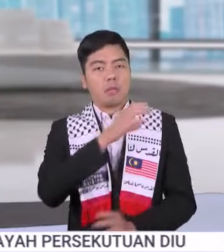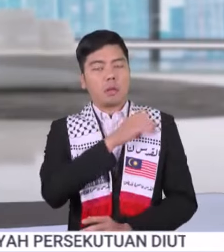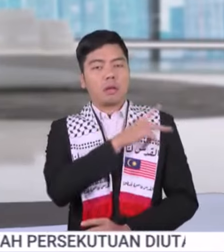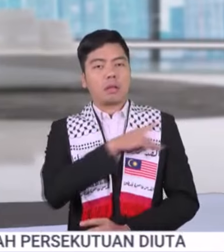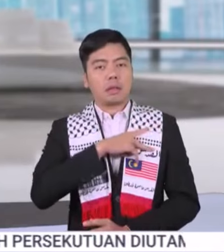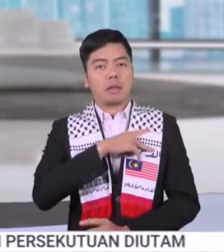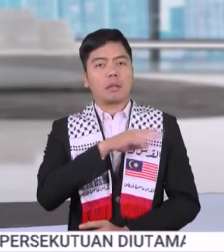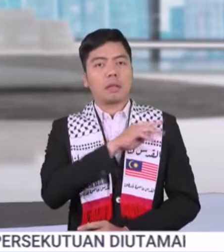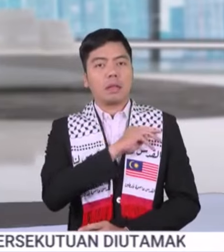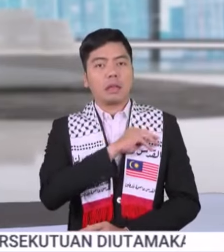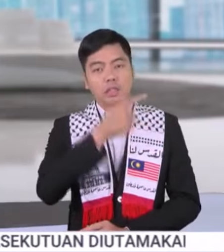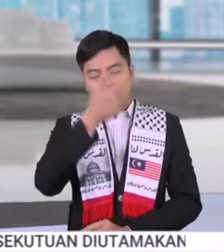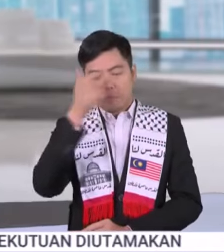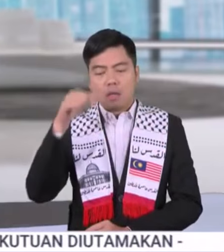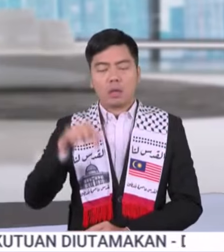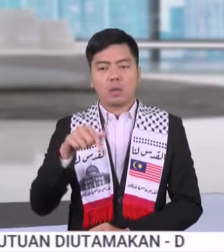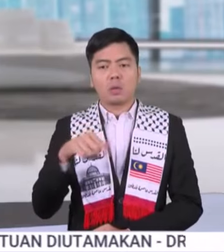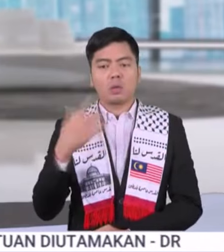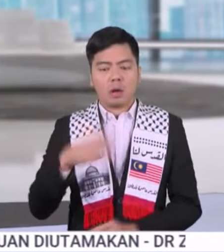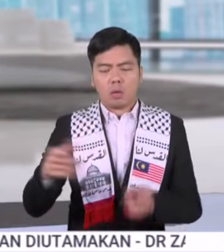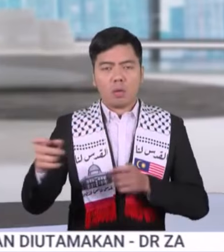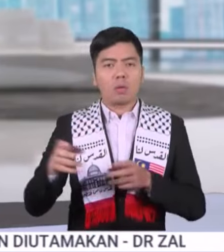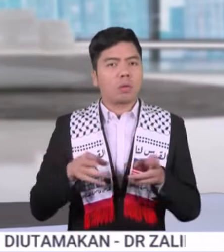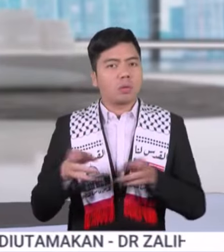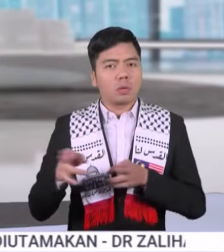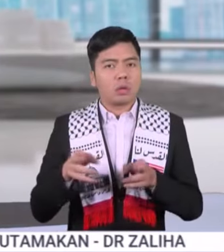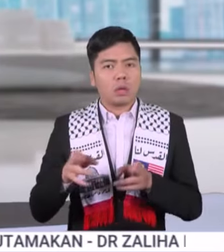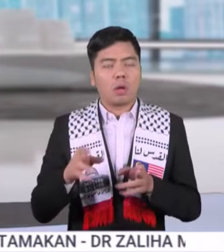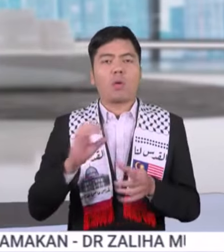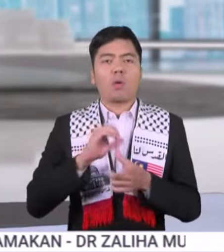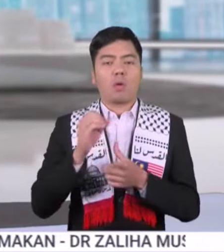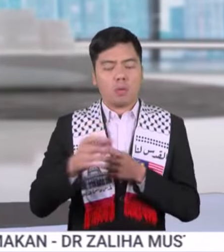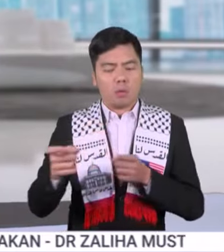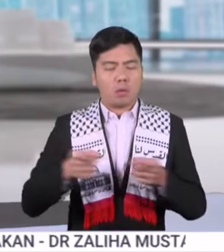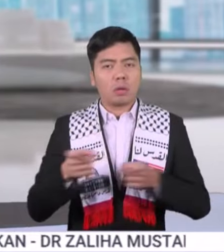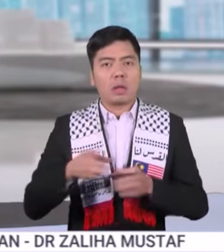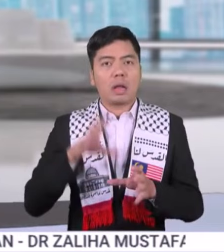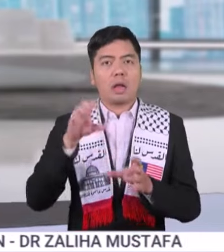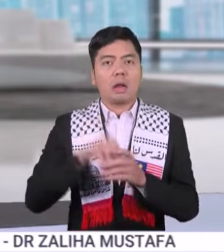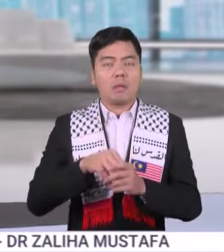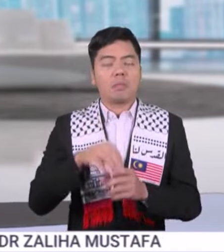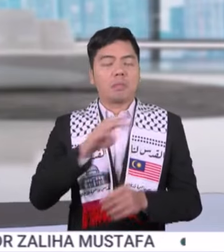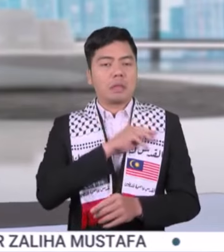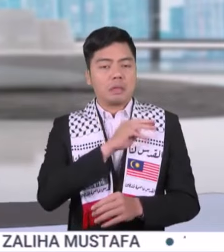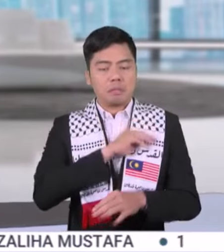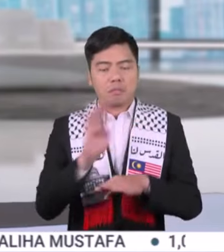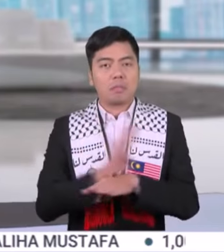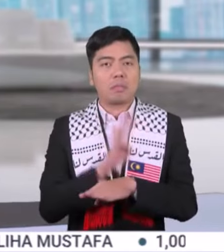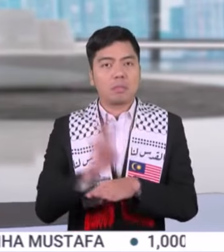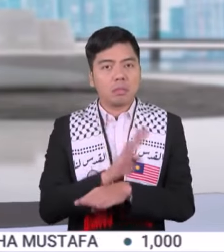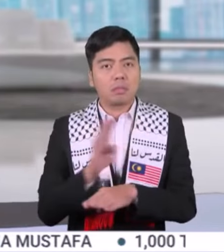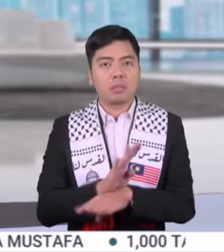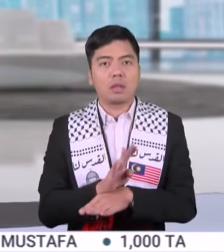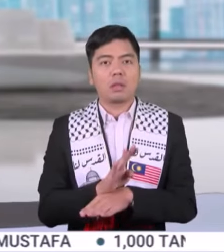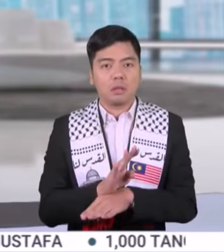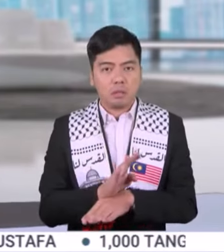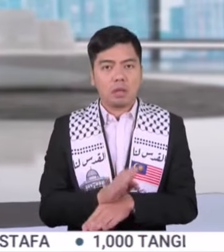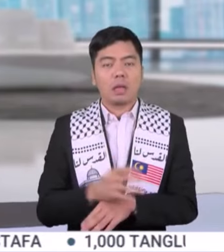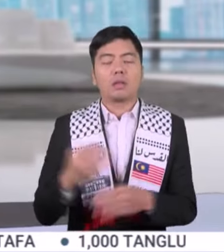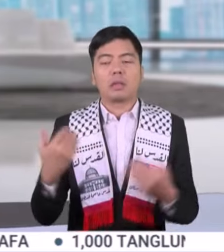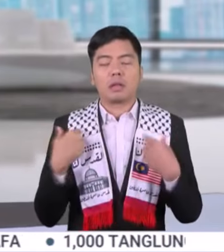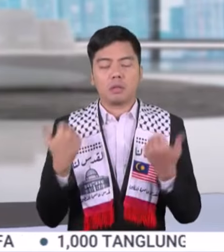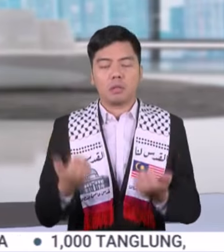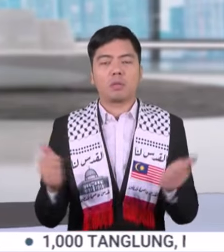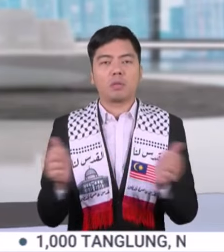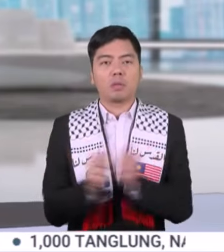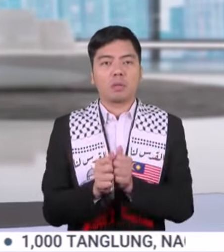yang memonopoli perniagaan di Meru, Kelang sudah lama meresahkan penduduk yang melabelkan mereka sebagai parasit. Wartawan Farah Nada Fazlun